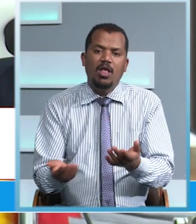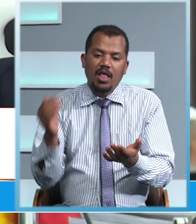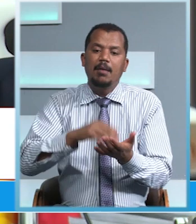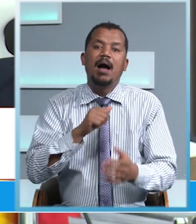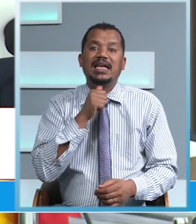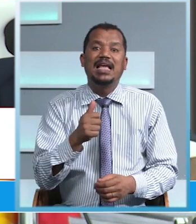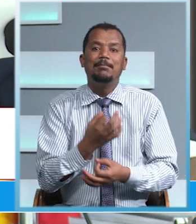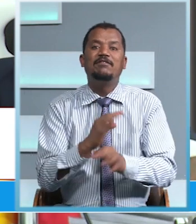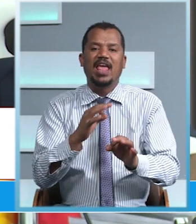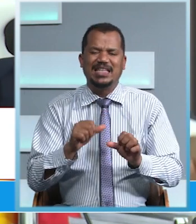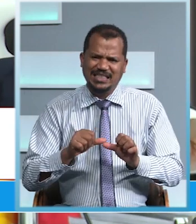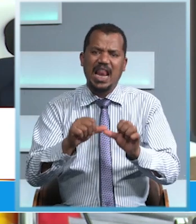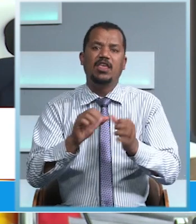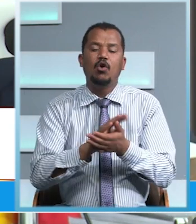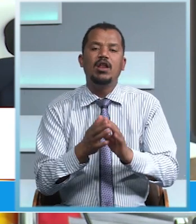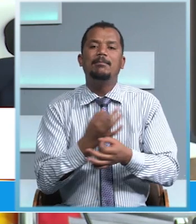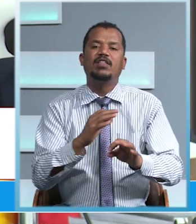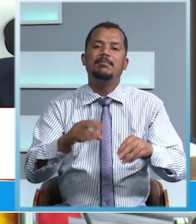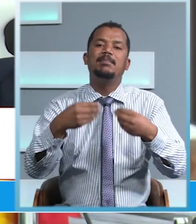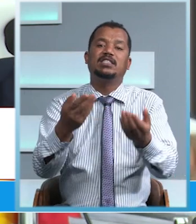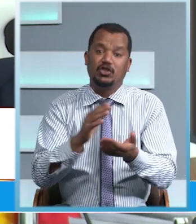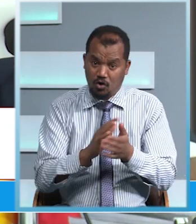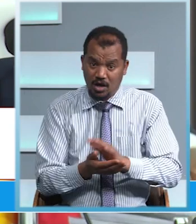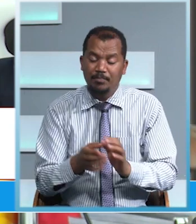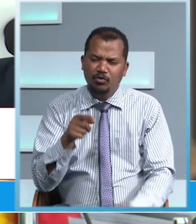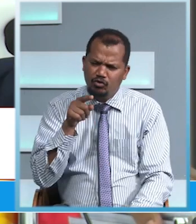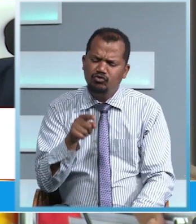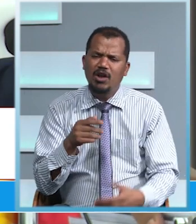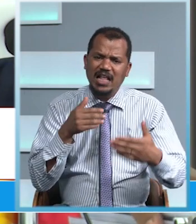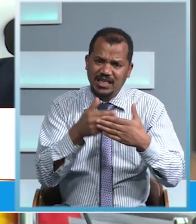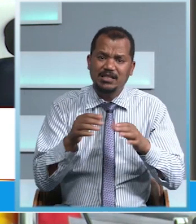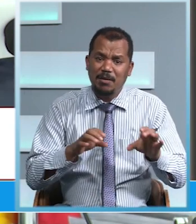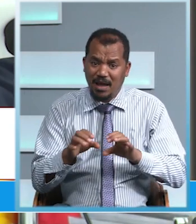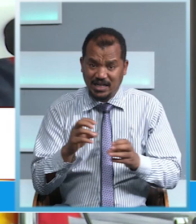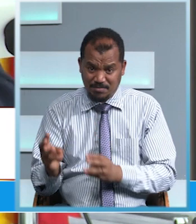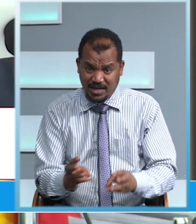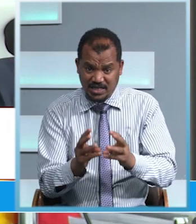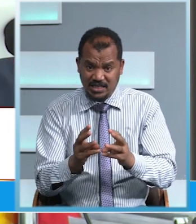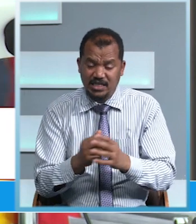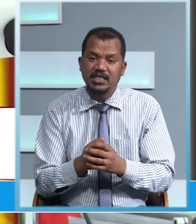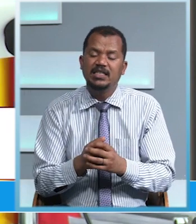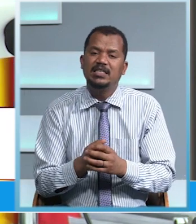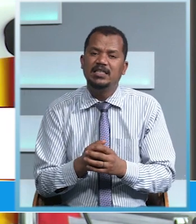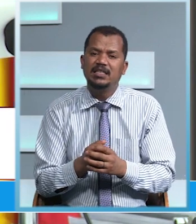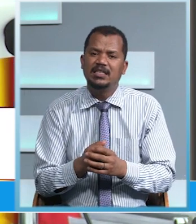የሚጠበቀው የማያዳግም መፍትሄ፣ ዘላቂ የሆነ መፍትሄ መስጠት ስለሆነ እሱን አድሬስ በሚያደርግ መንገድ